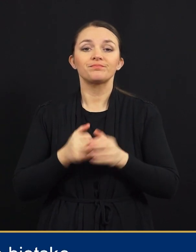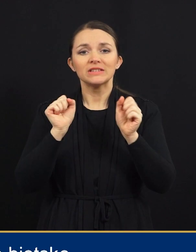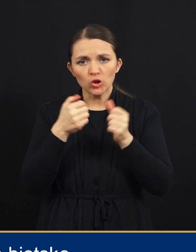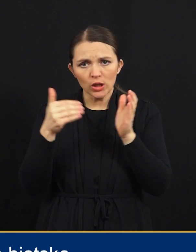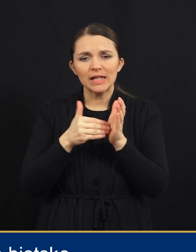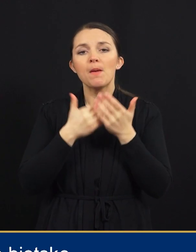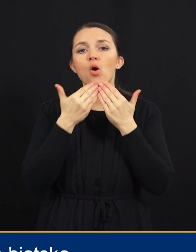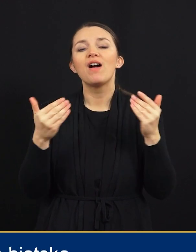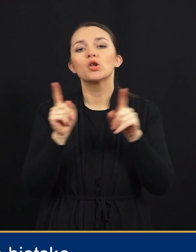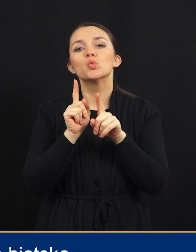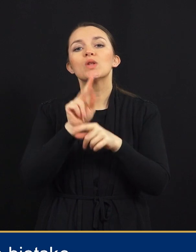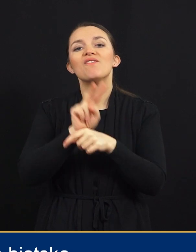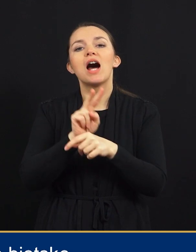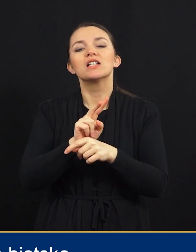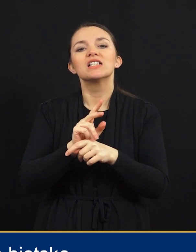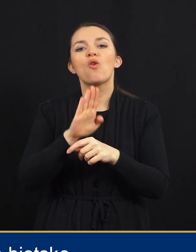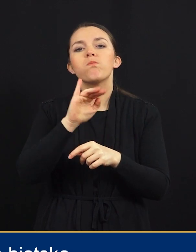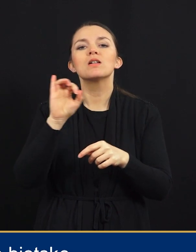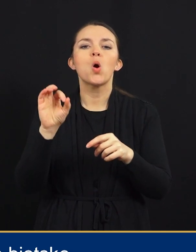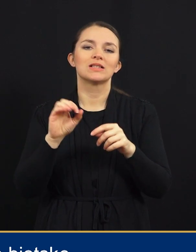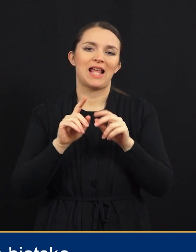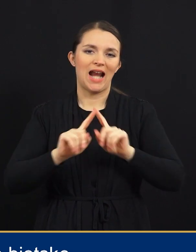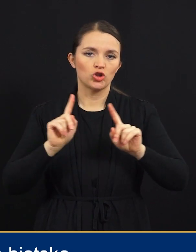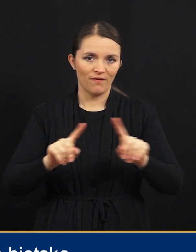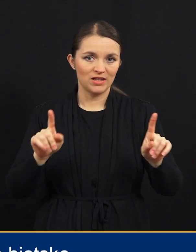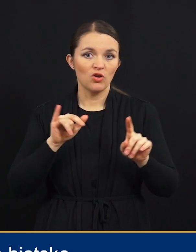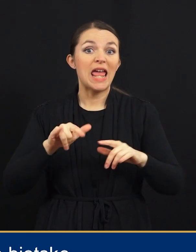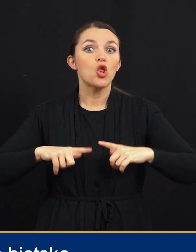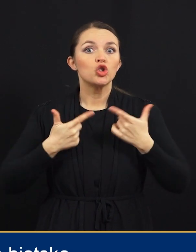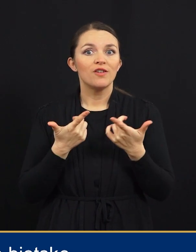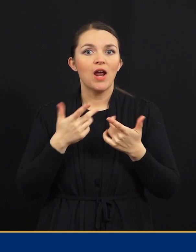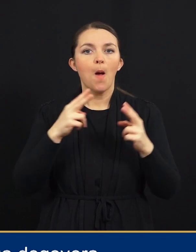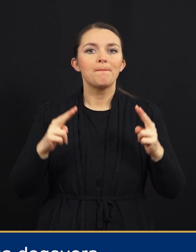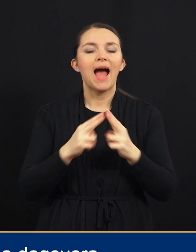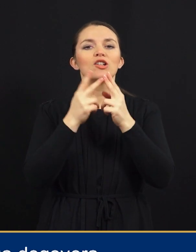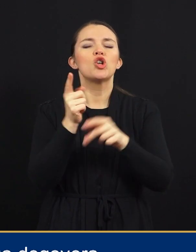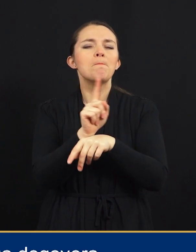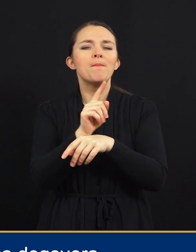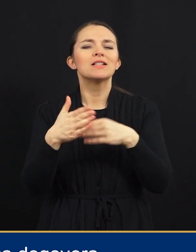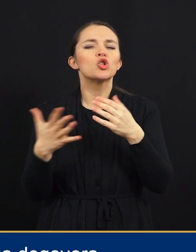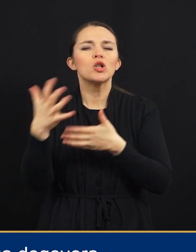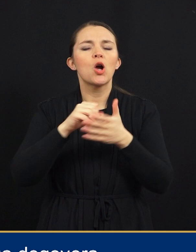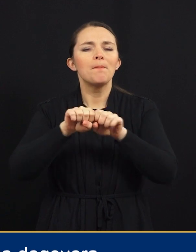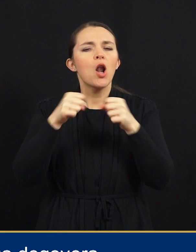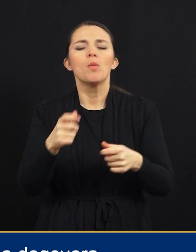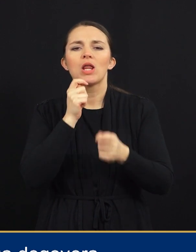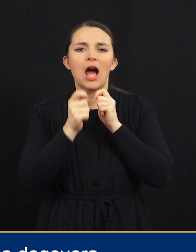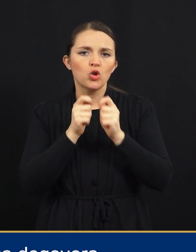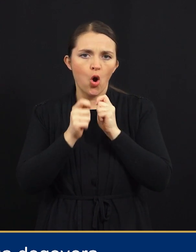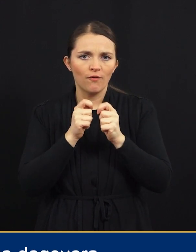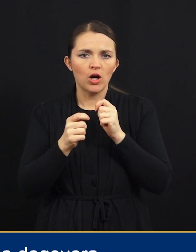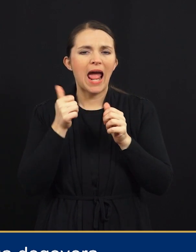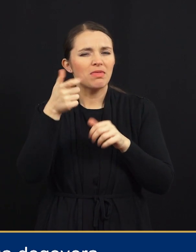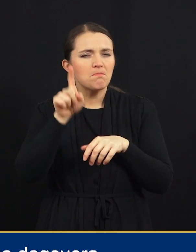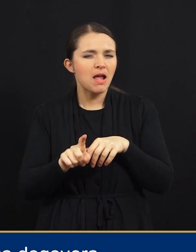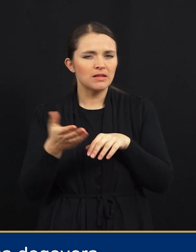Zato je treba pohvaliti tudi varstvo biotske raznovrstnosti, ki je doživelo svoj pariški moment z dosego prelomnega dogovora